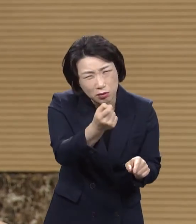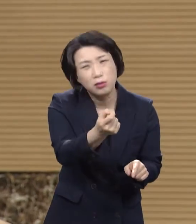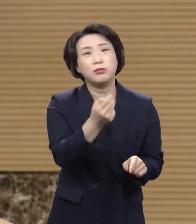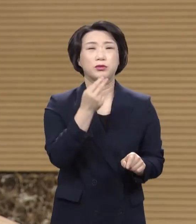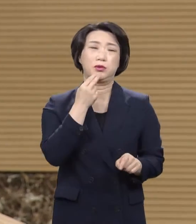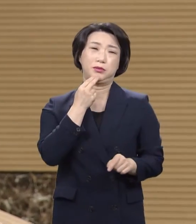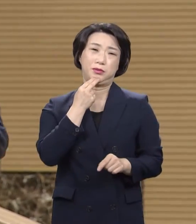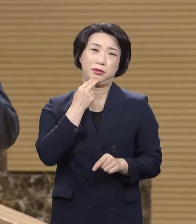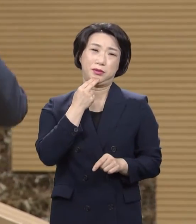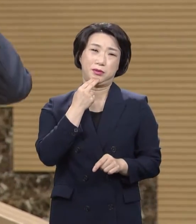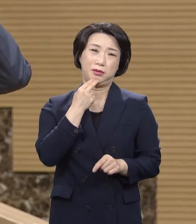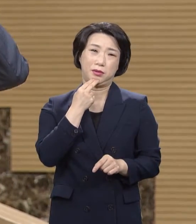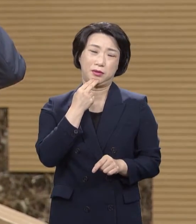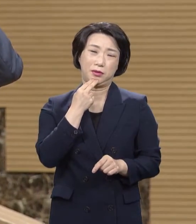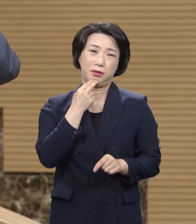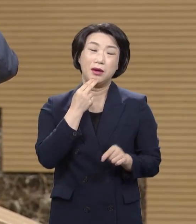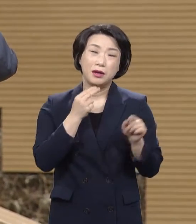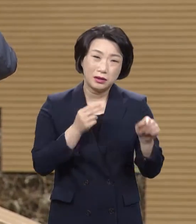전혀 없는